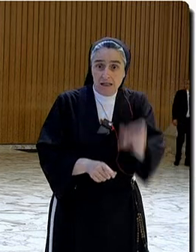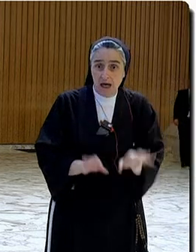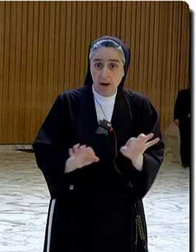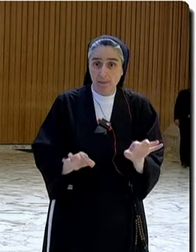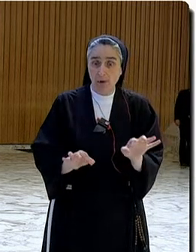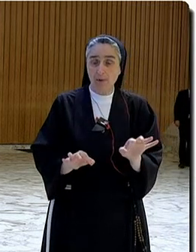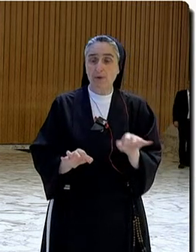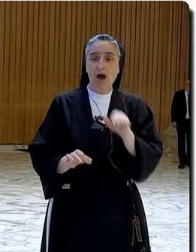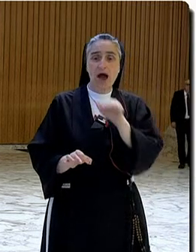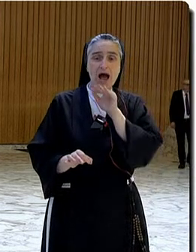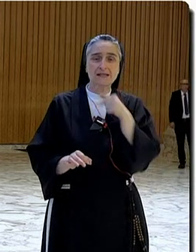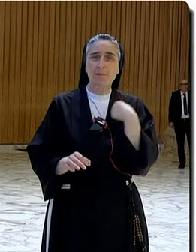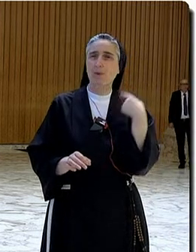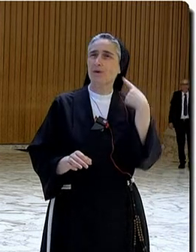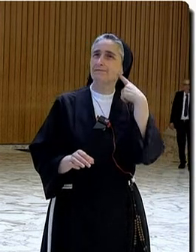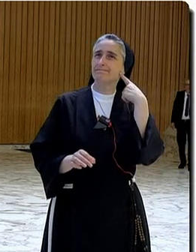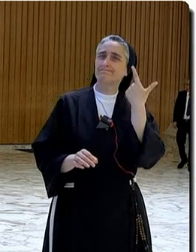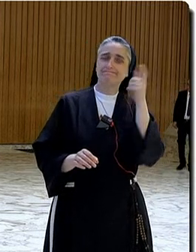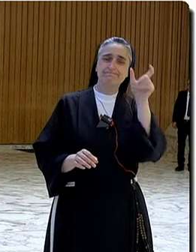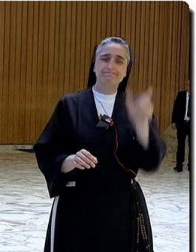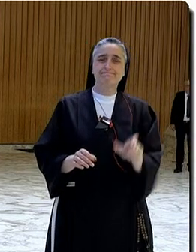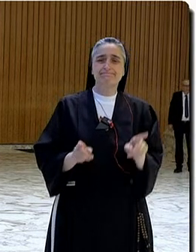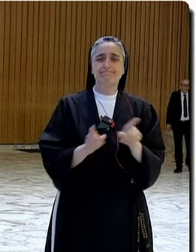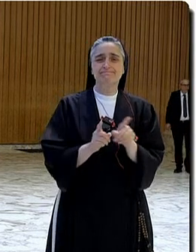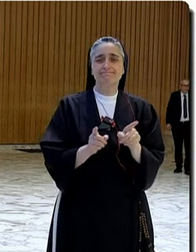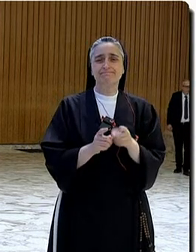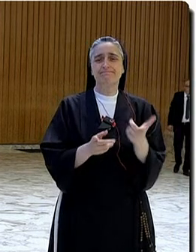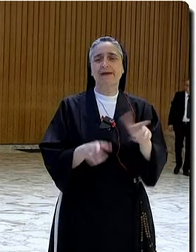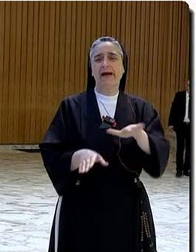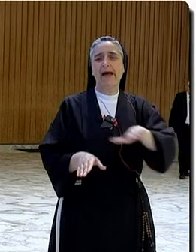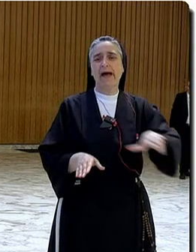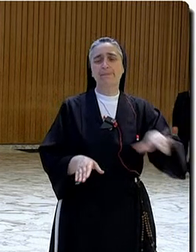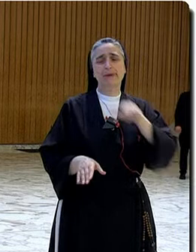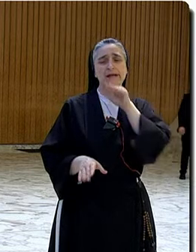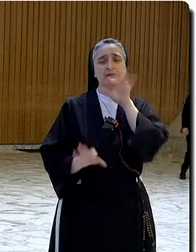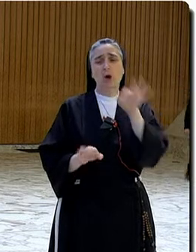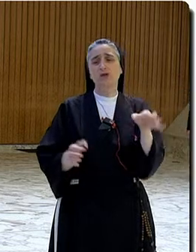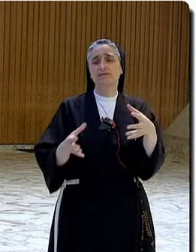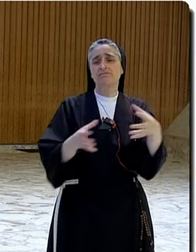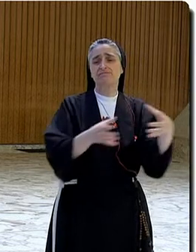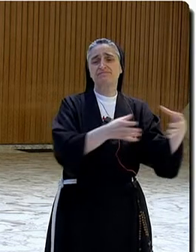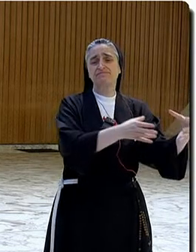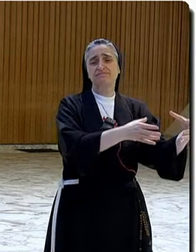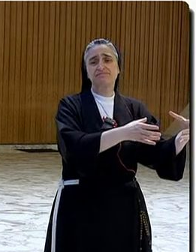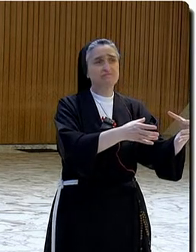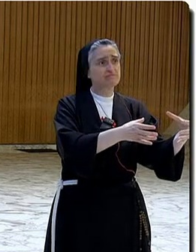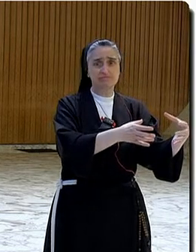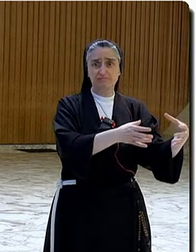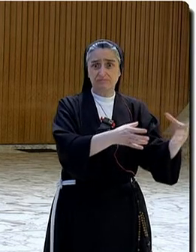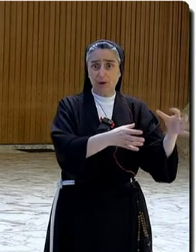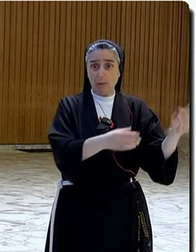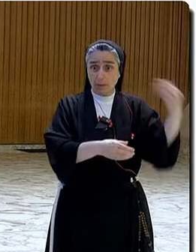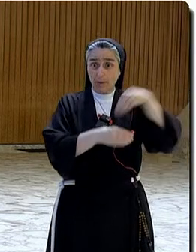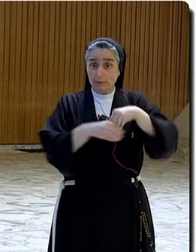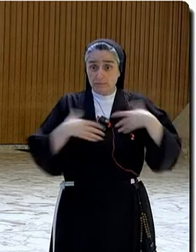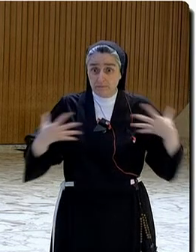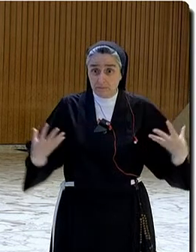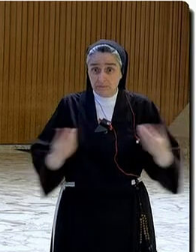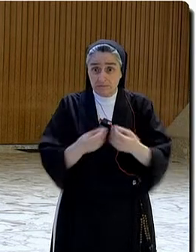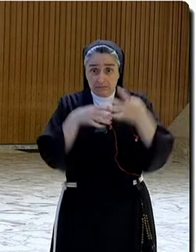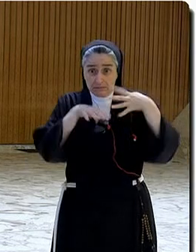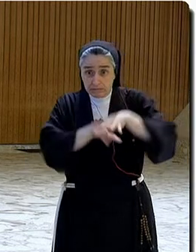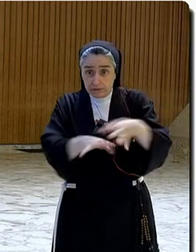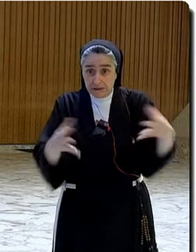non possono essere considerati come una categoria a parte, ma sono parte integrante di quel